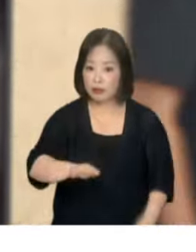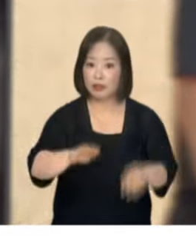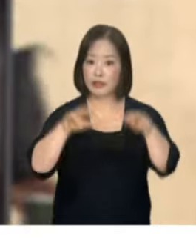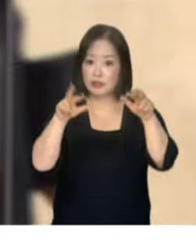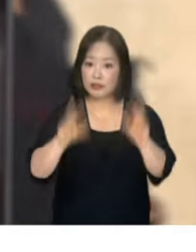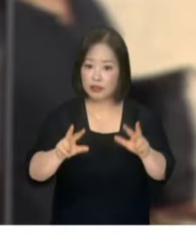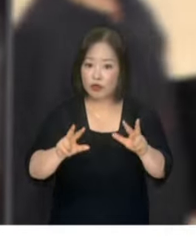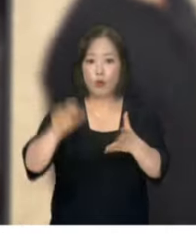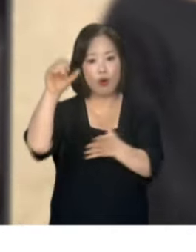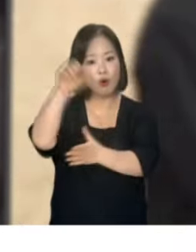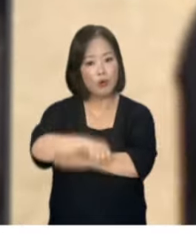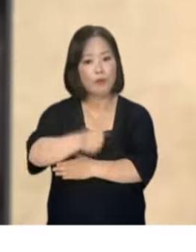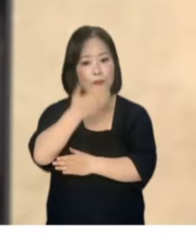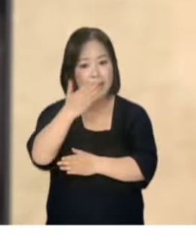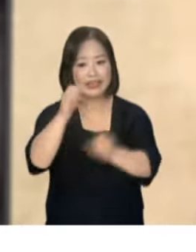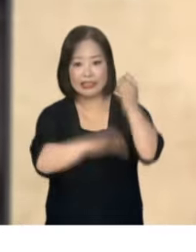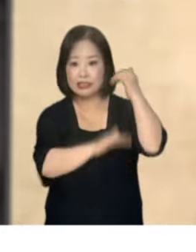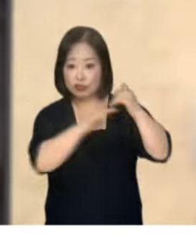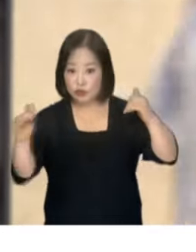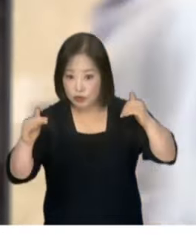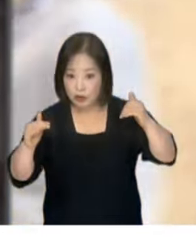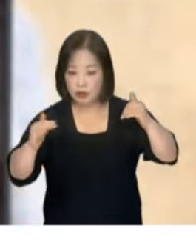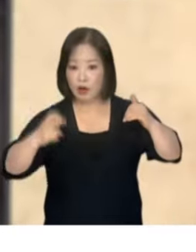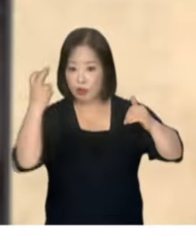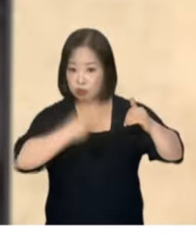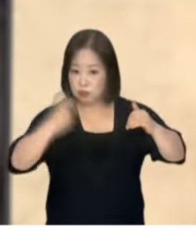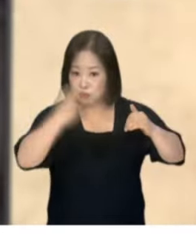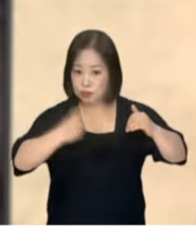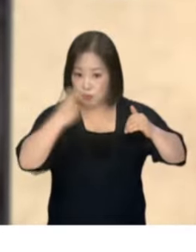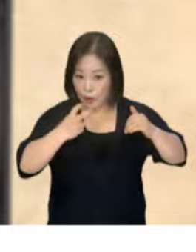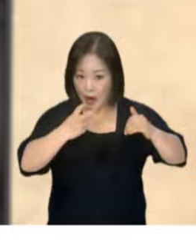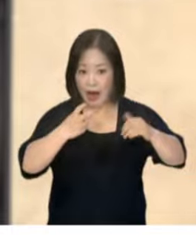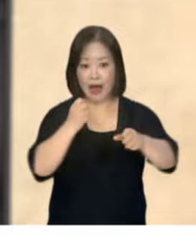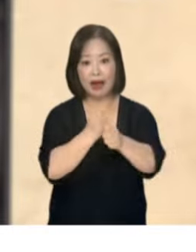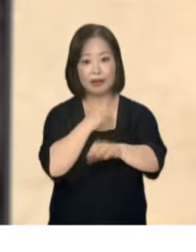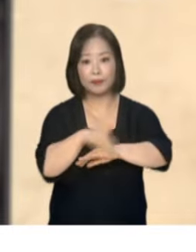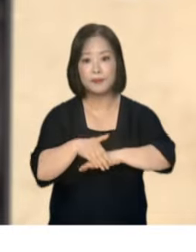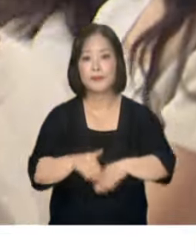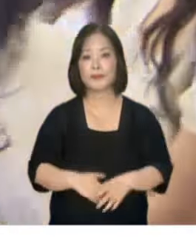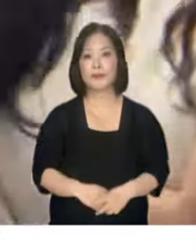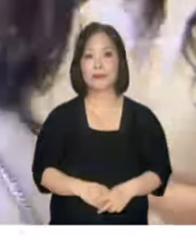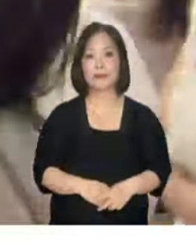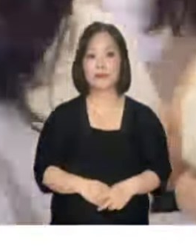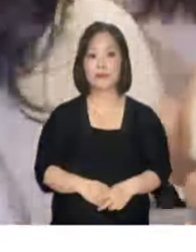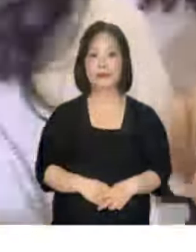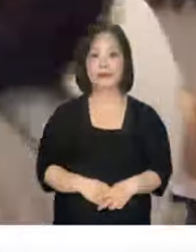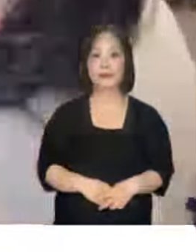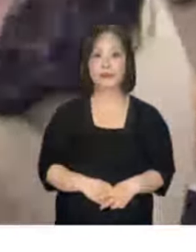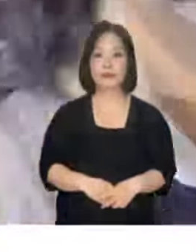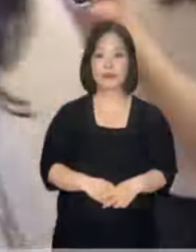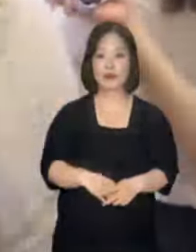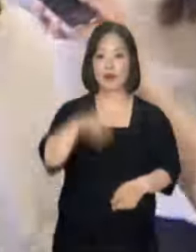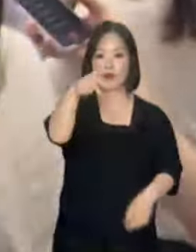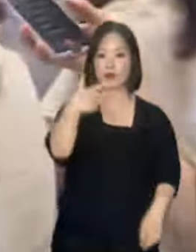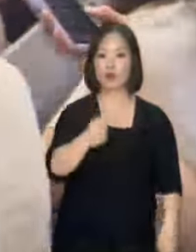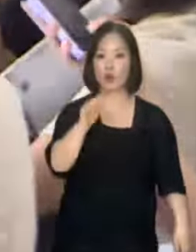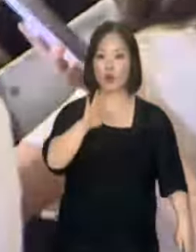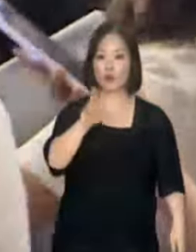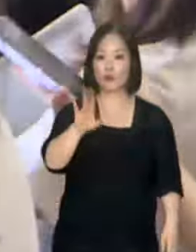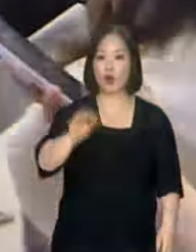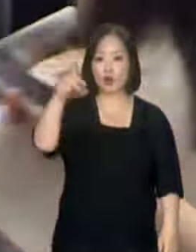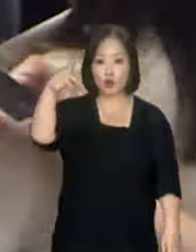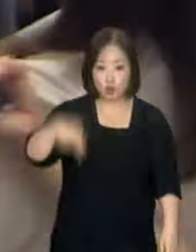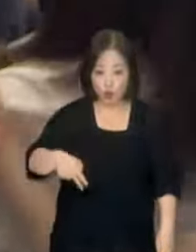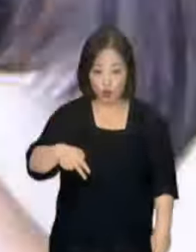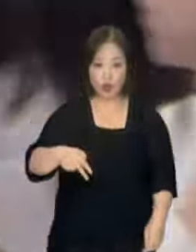규정에서 허용할 수 있는 범위 내에서 최대한 엄정하게 본지점에 대한 책임을 물을 계획이라는 점은 조병규 우리은행장도